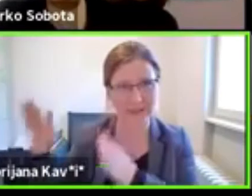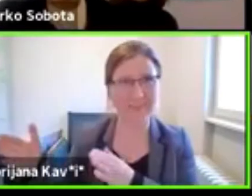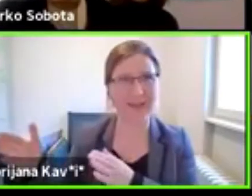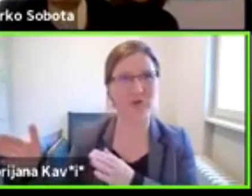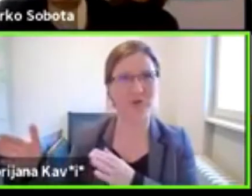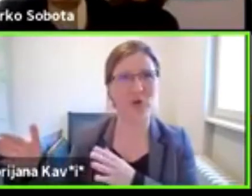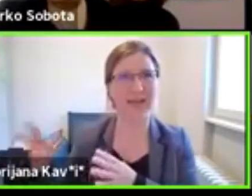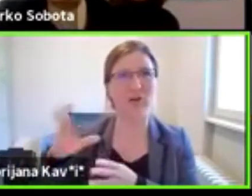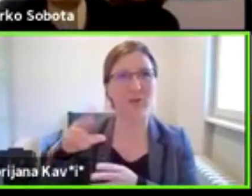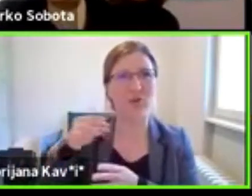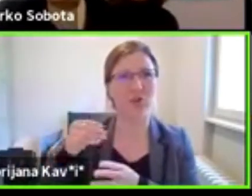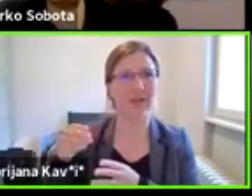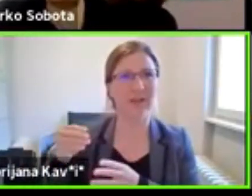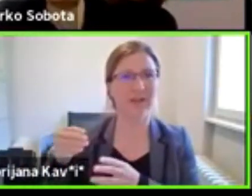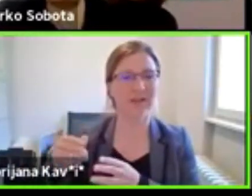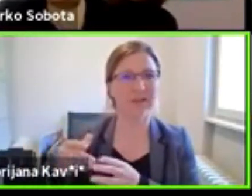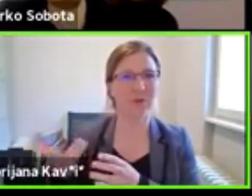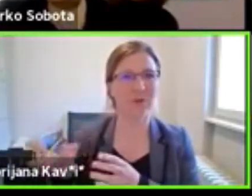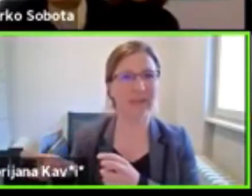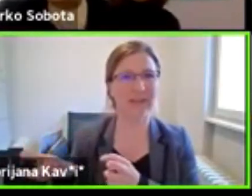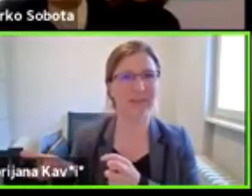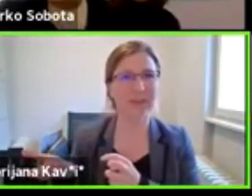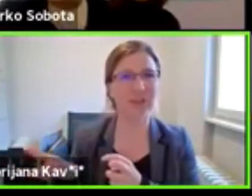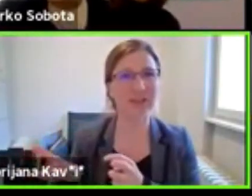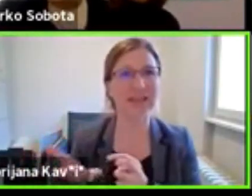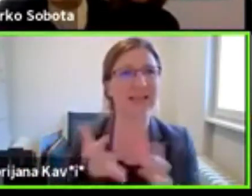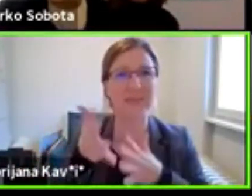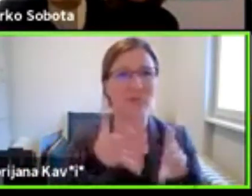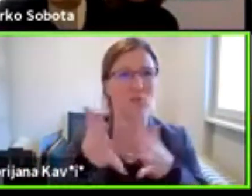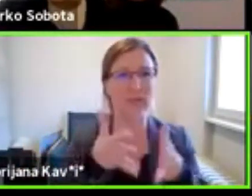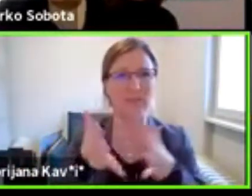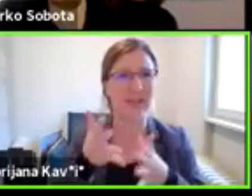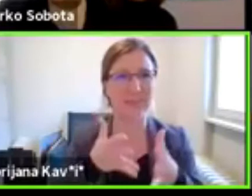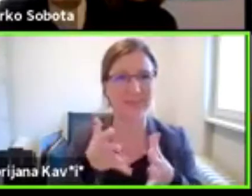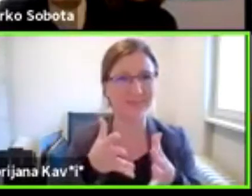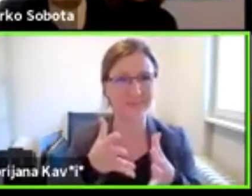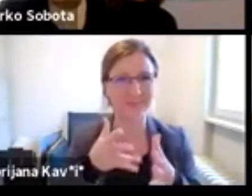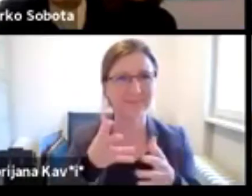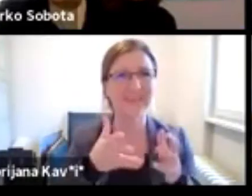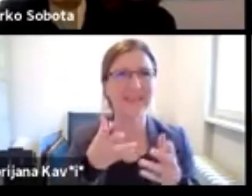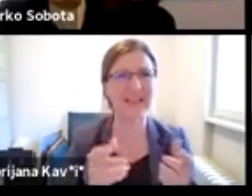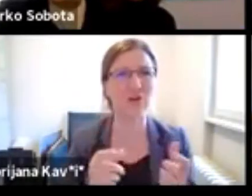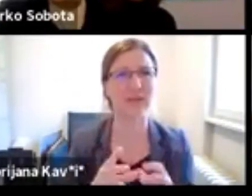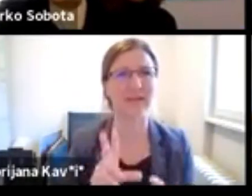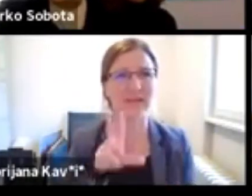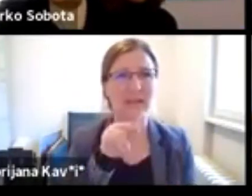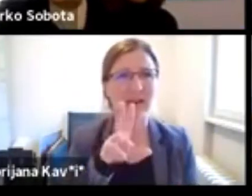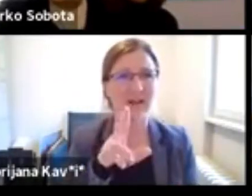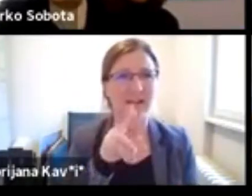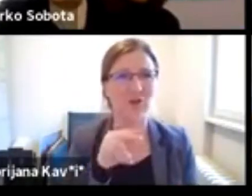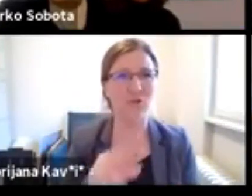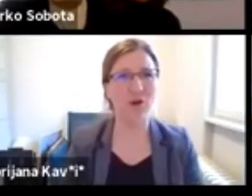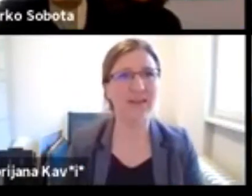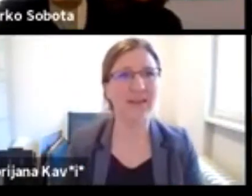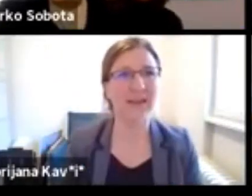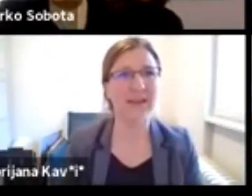s nama neko od kolega koji može slobodnije ispričati, jer zaista ne možemo u isto vrijeme uznakovati